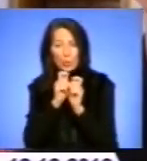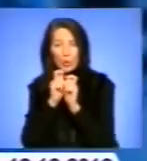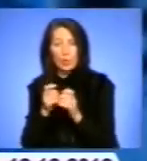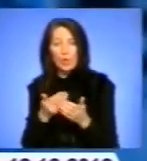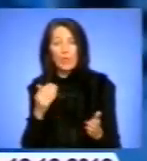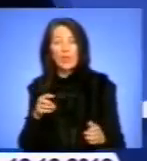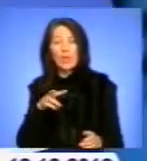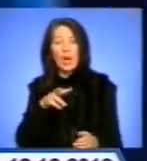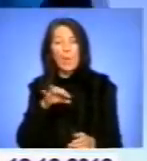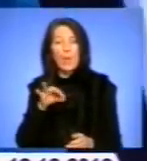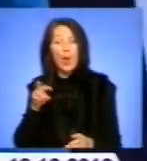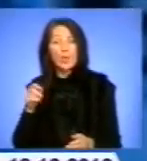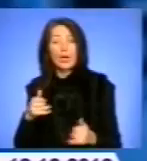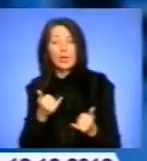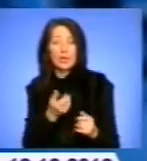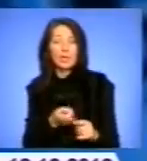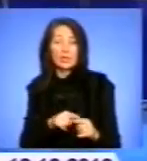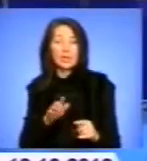діточок.